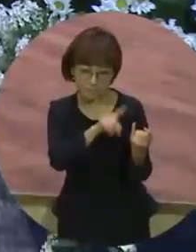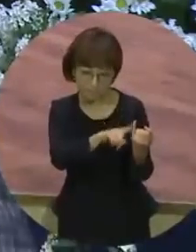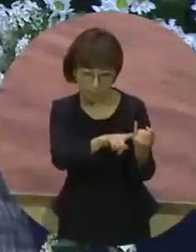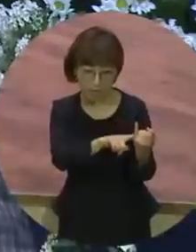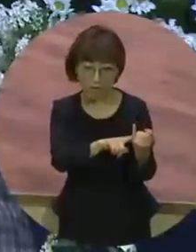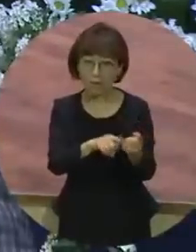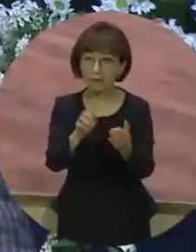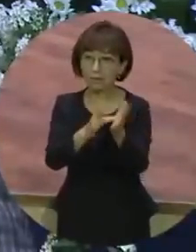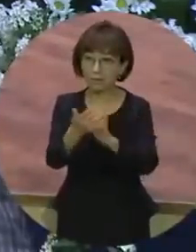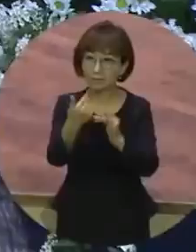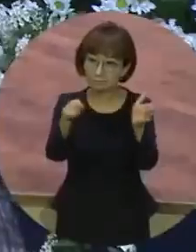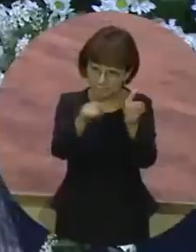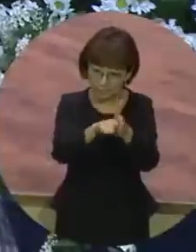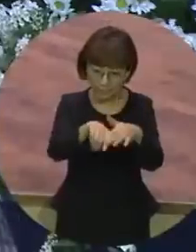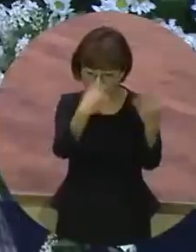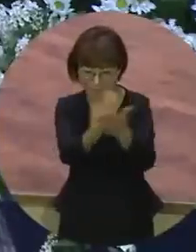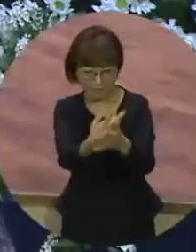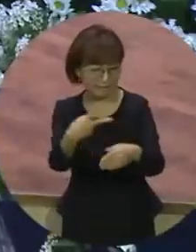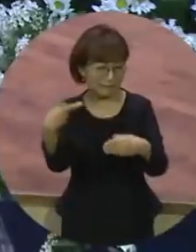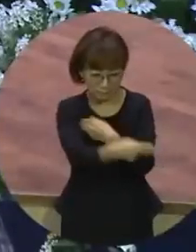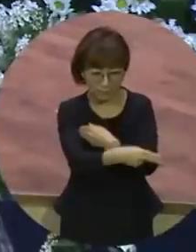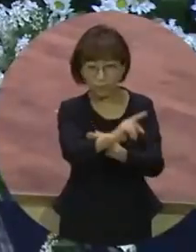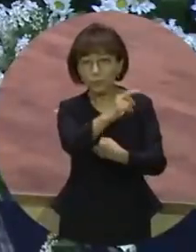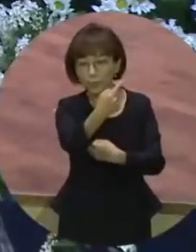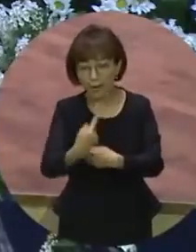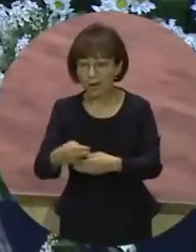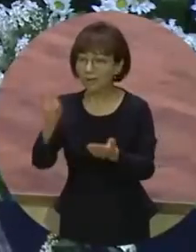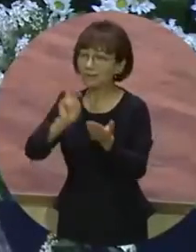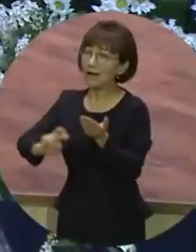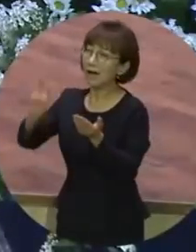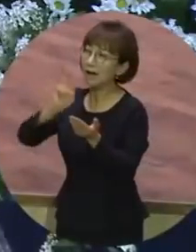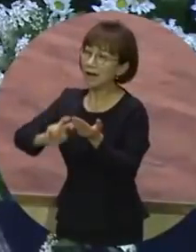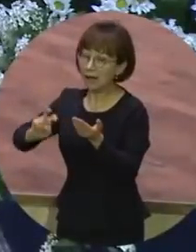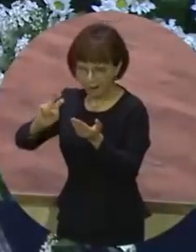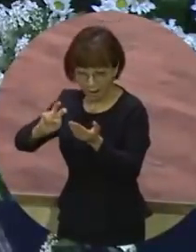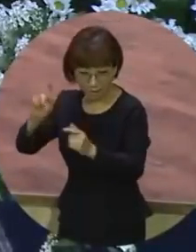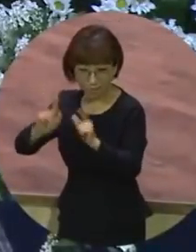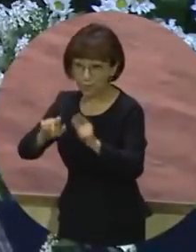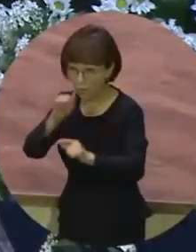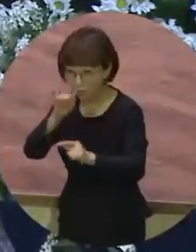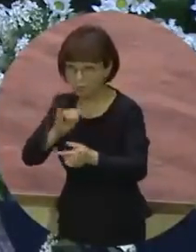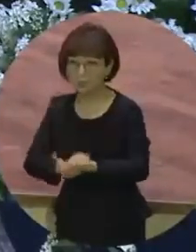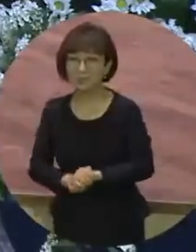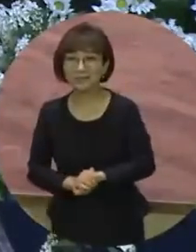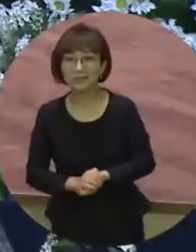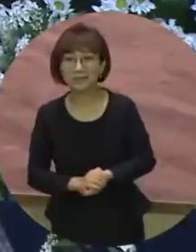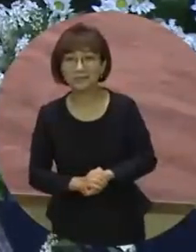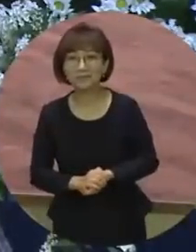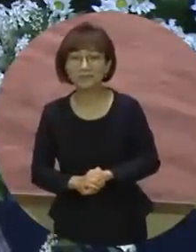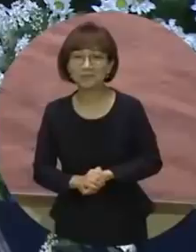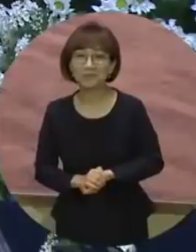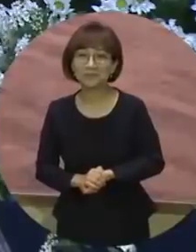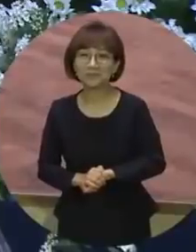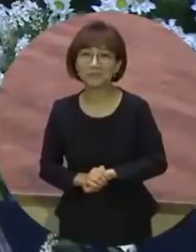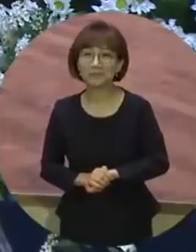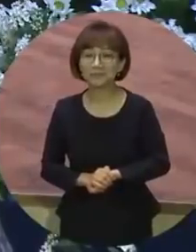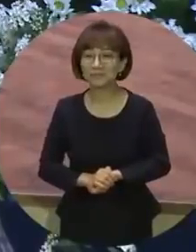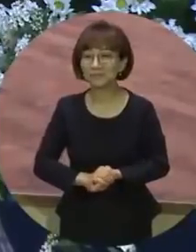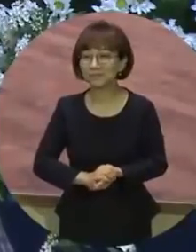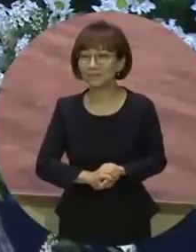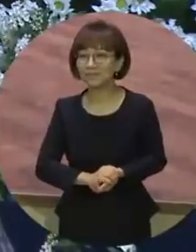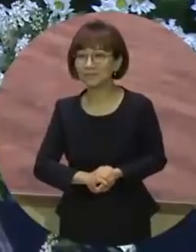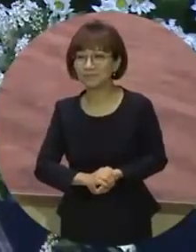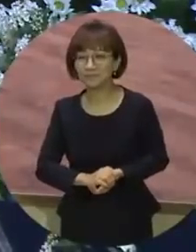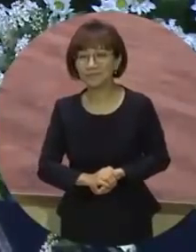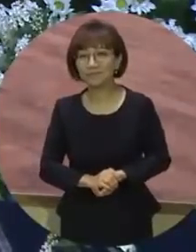하나님을 찬양하고 있잖아요. 그러니까 여러분이 복음의 능력이 큰 줄 알고 무당 전도하러 가라 말 안 할 거니까 이웃 전도하시기